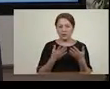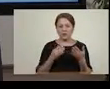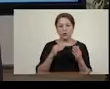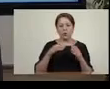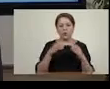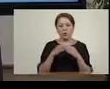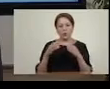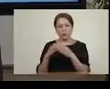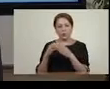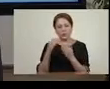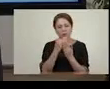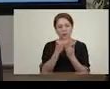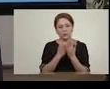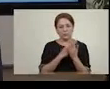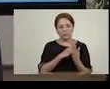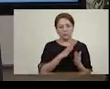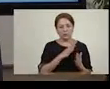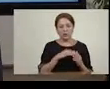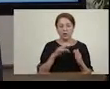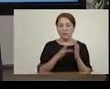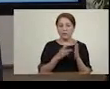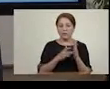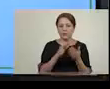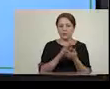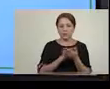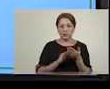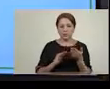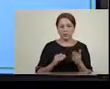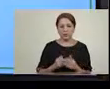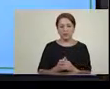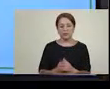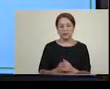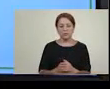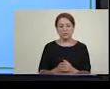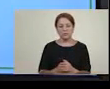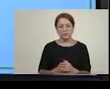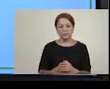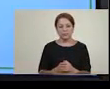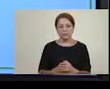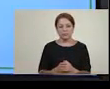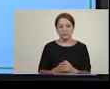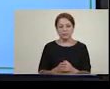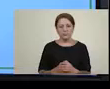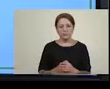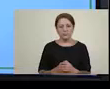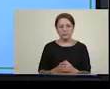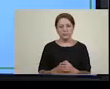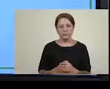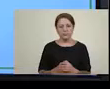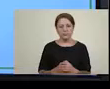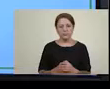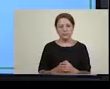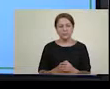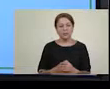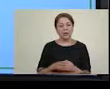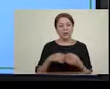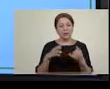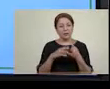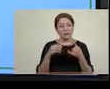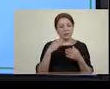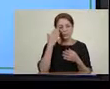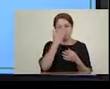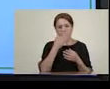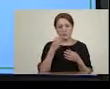tashkil topgan? Daftarlaringizga yozib oling. Yer yuzida